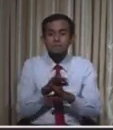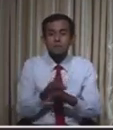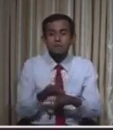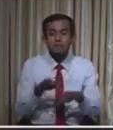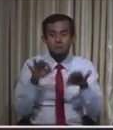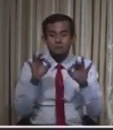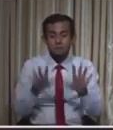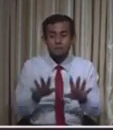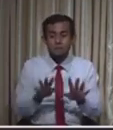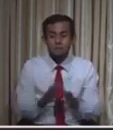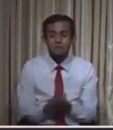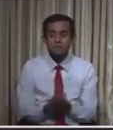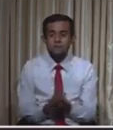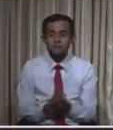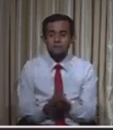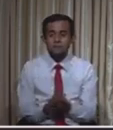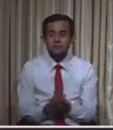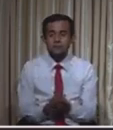ඉතාමත්ම